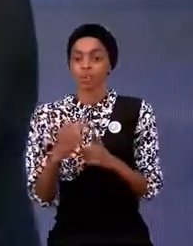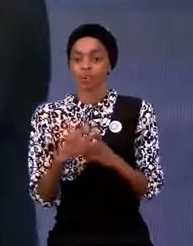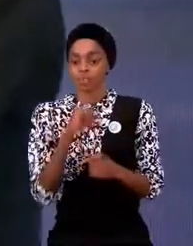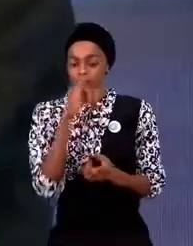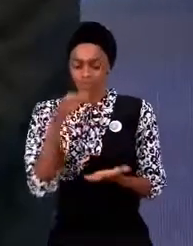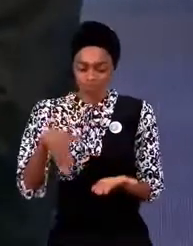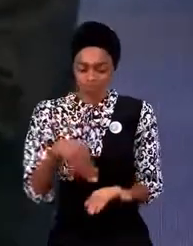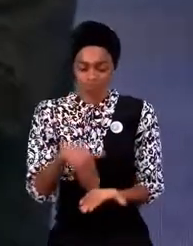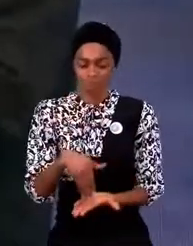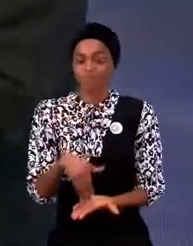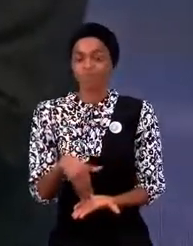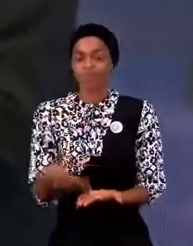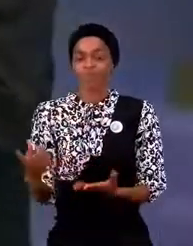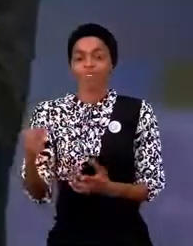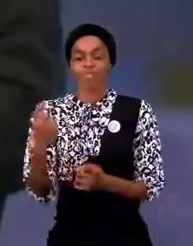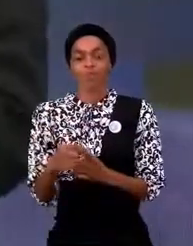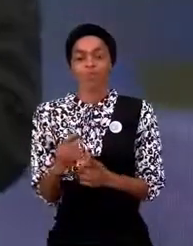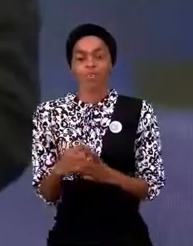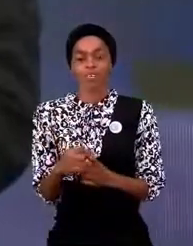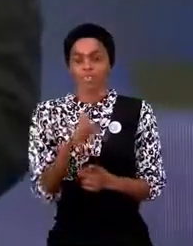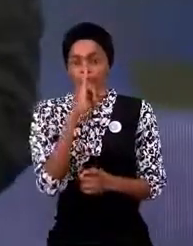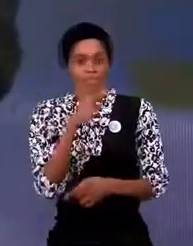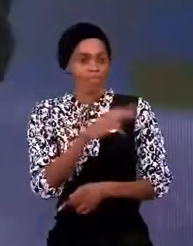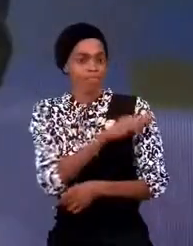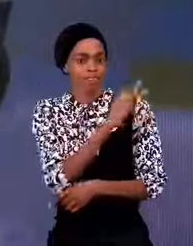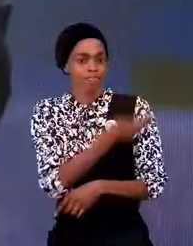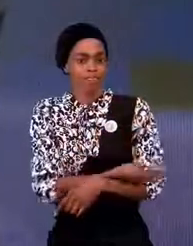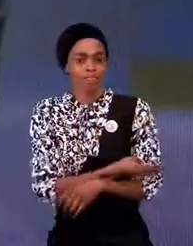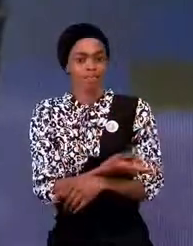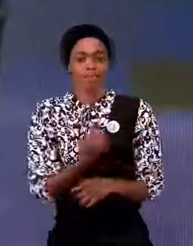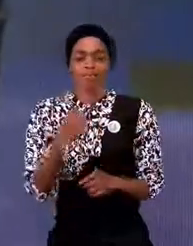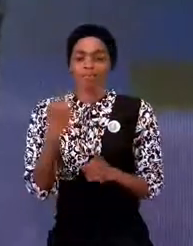parole est essentielle. C'est pas la parole.